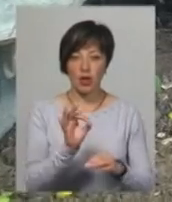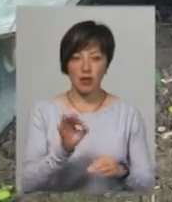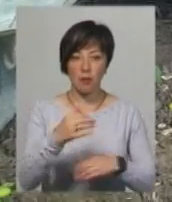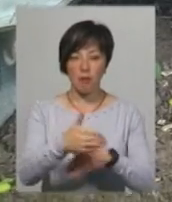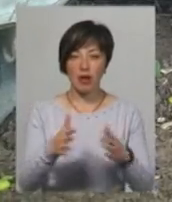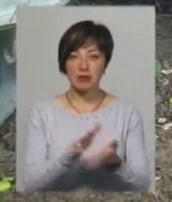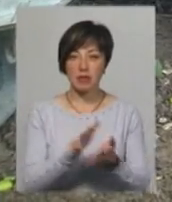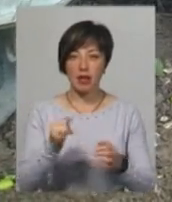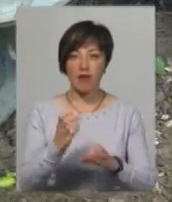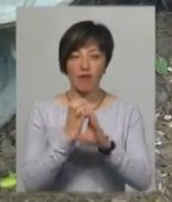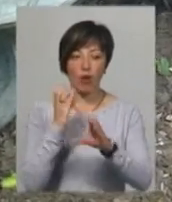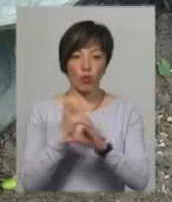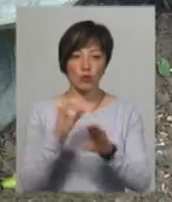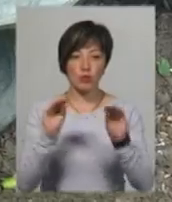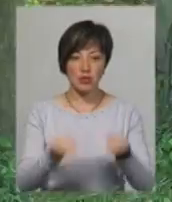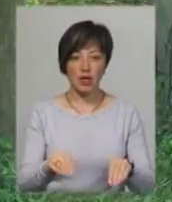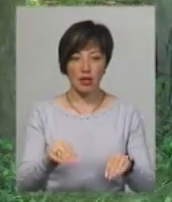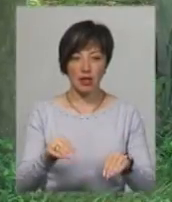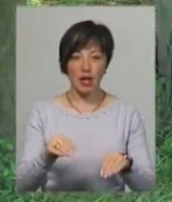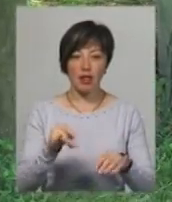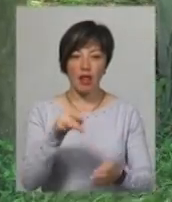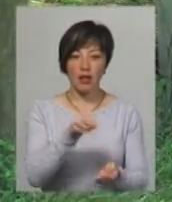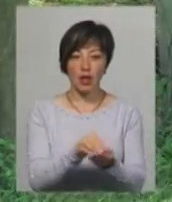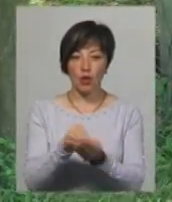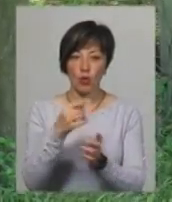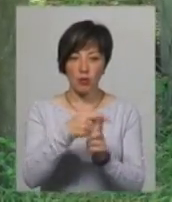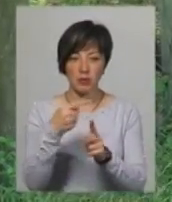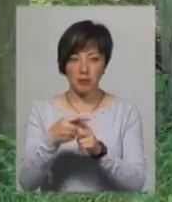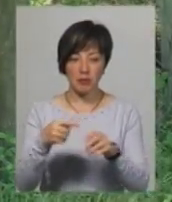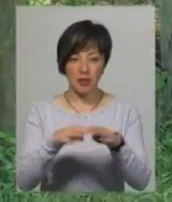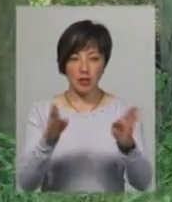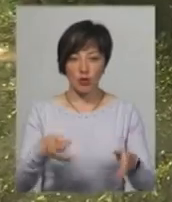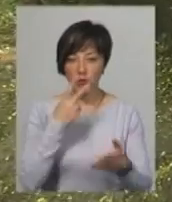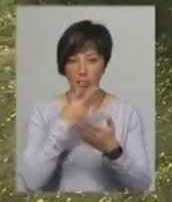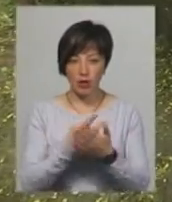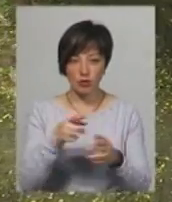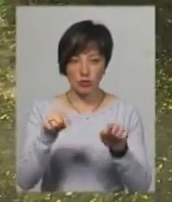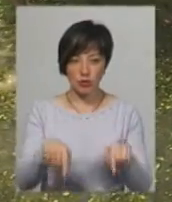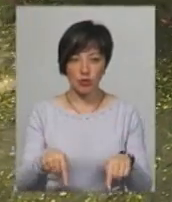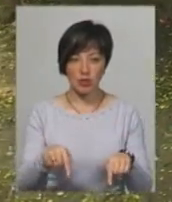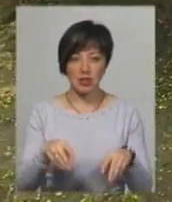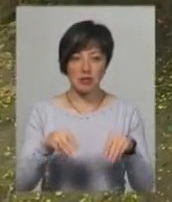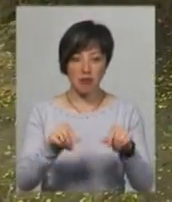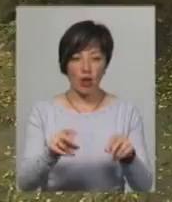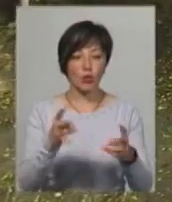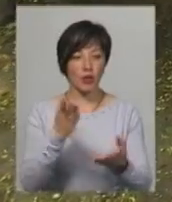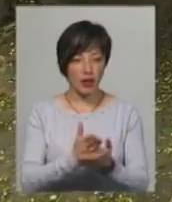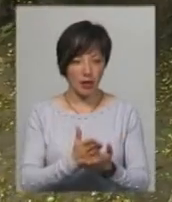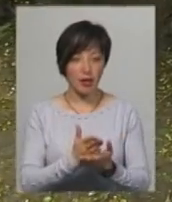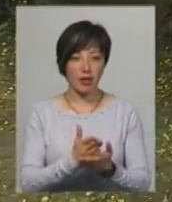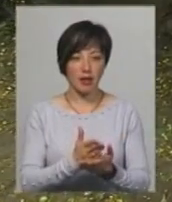вагончики. Вагончик оцей поставили на надгробних плитах, бачимо тумби поховані землею, але вони є там